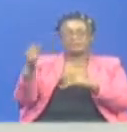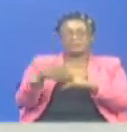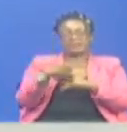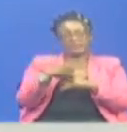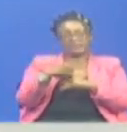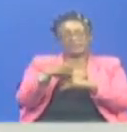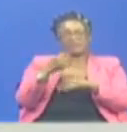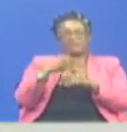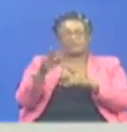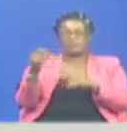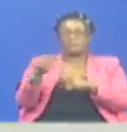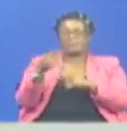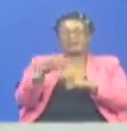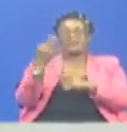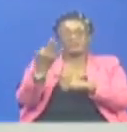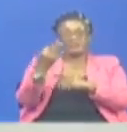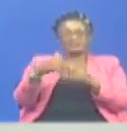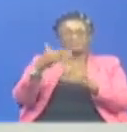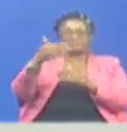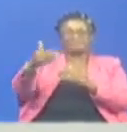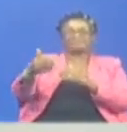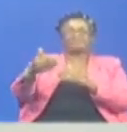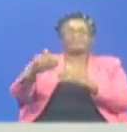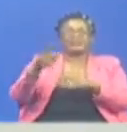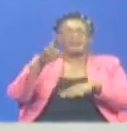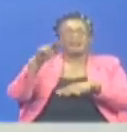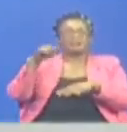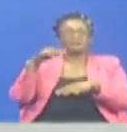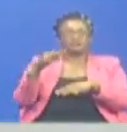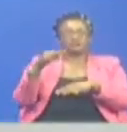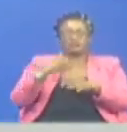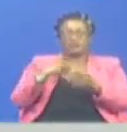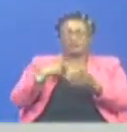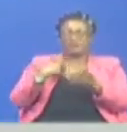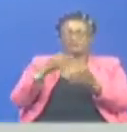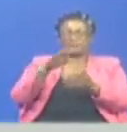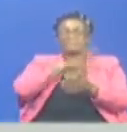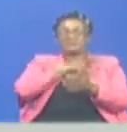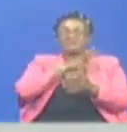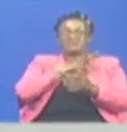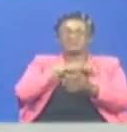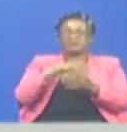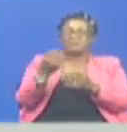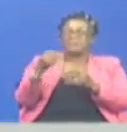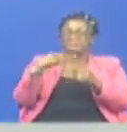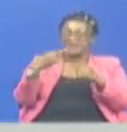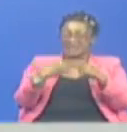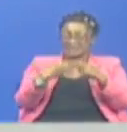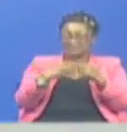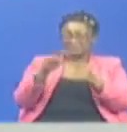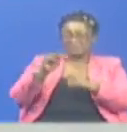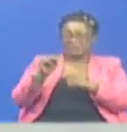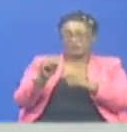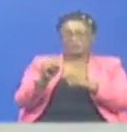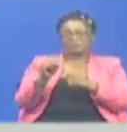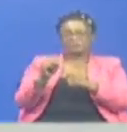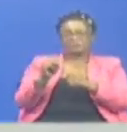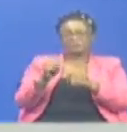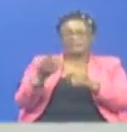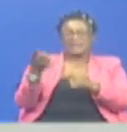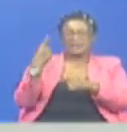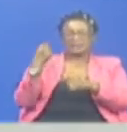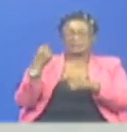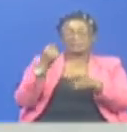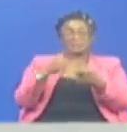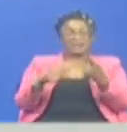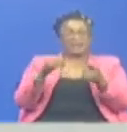muda wa miezi mitatu ijayo. Kampuni ya Nation Media Group ilipata faida ya shilingi milioni 862 mwaka jana, ishara tosha kwamba